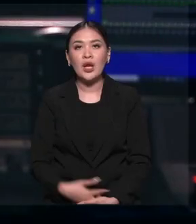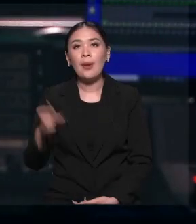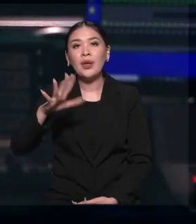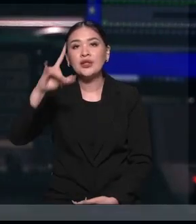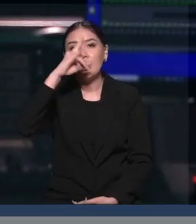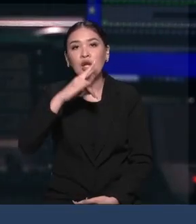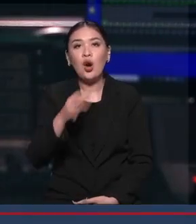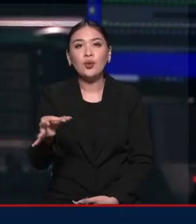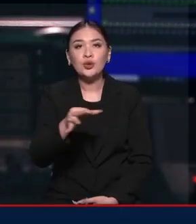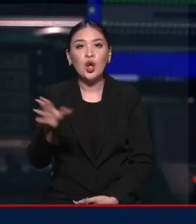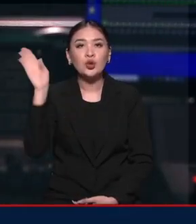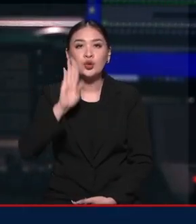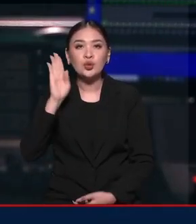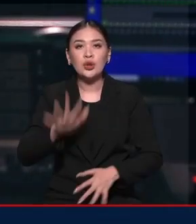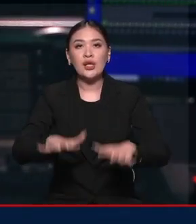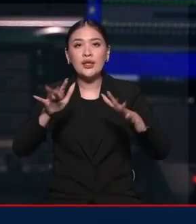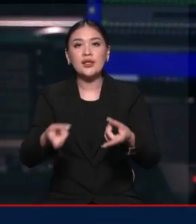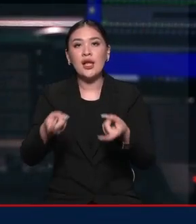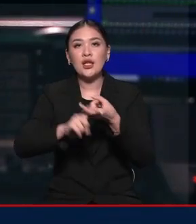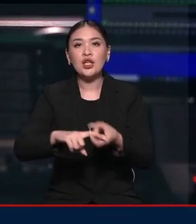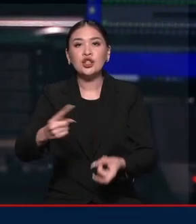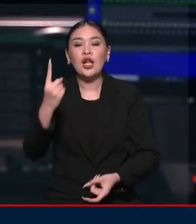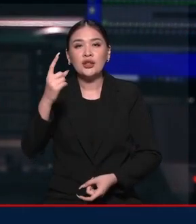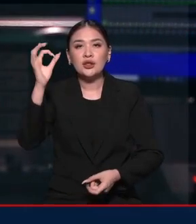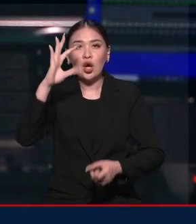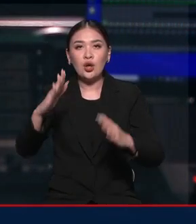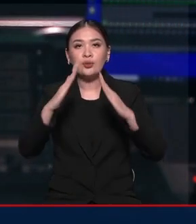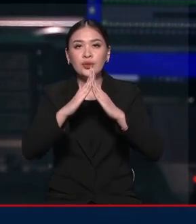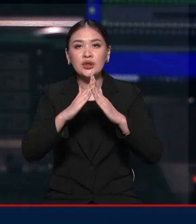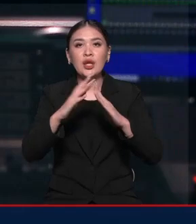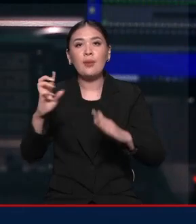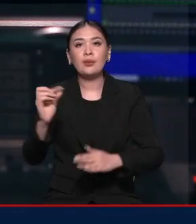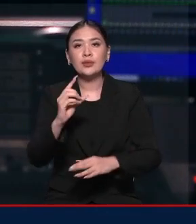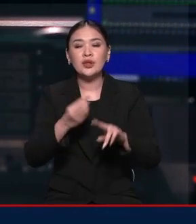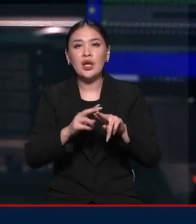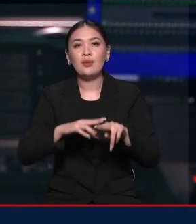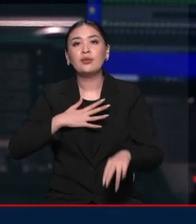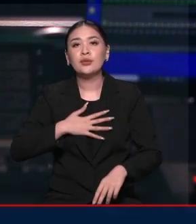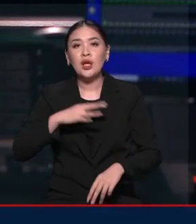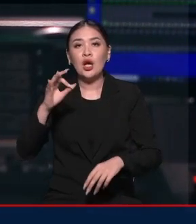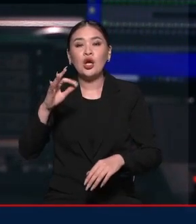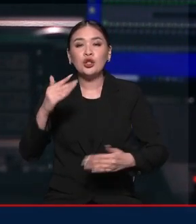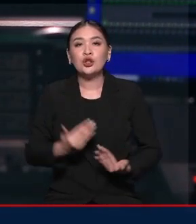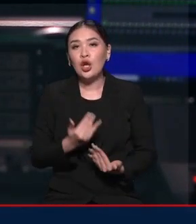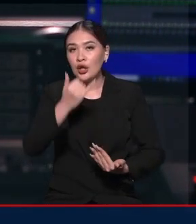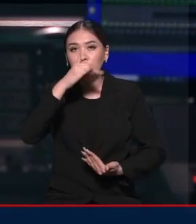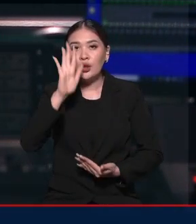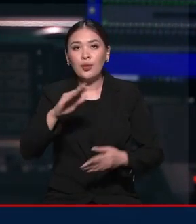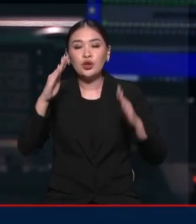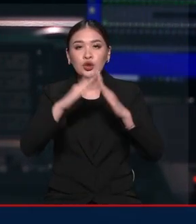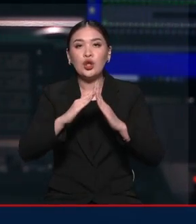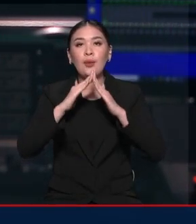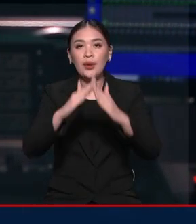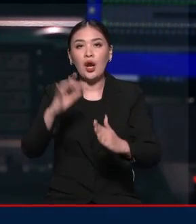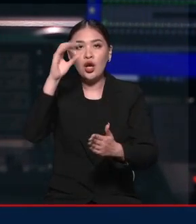Батыс Қазақстан облысында су тасқыны салдарынан жалғыз баспанасы жарамсыз деп танылған саяжай тұрғындарын үймен қамту